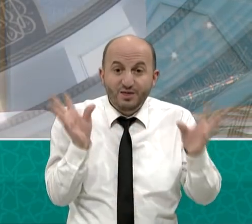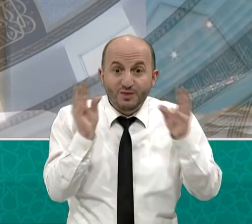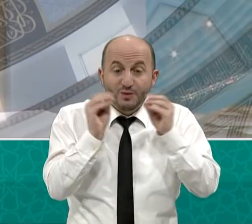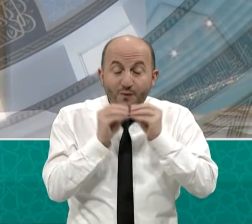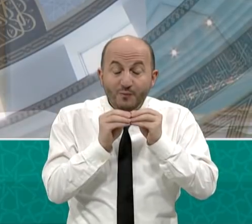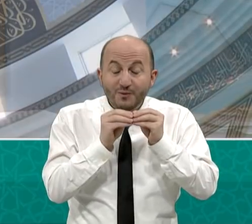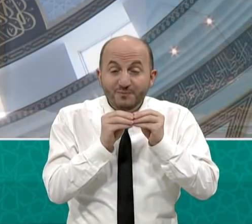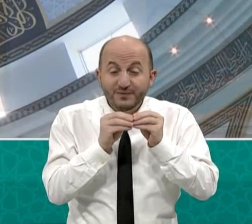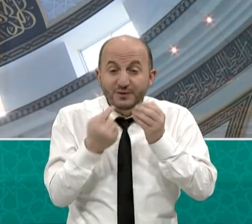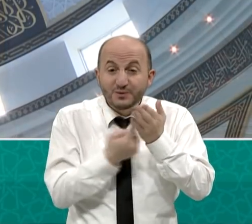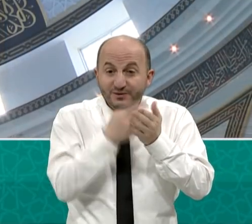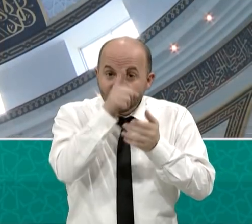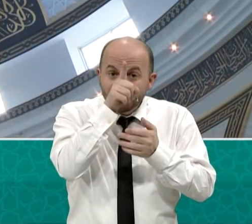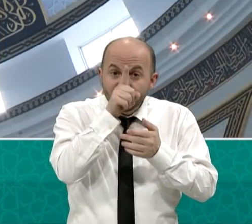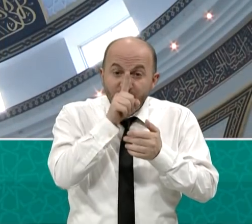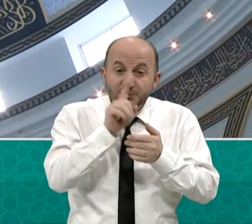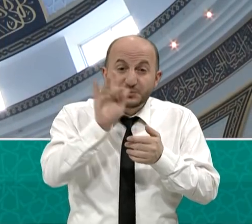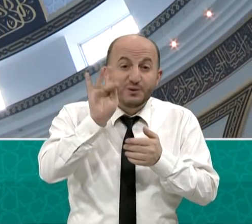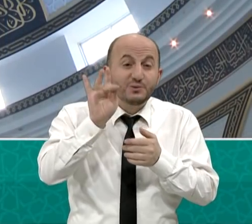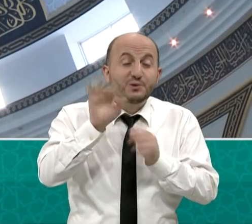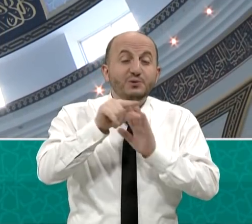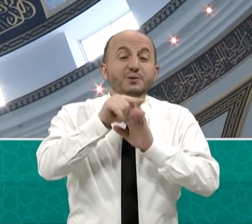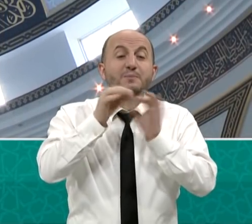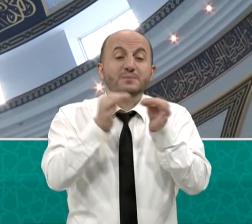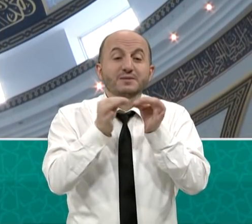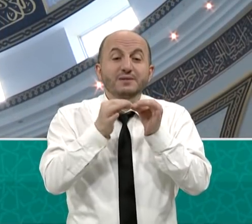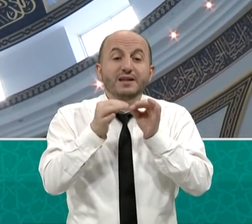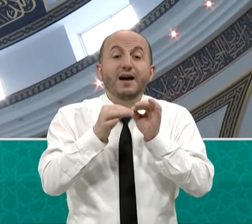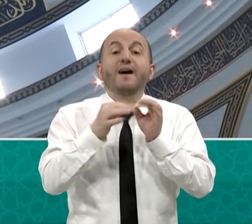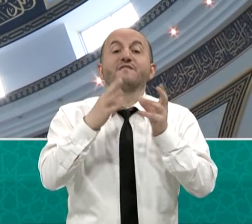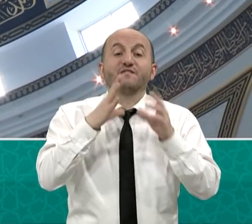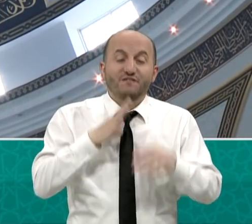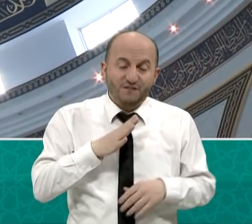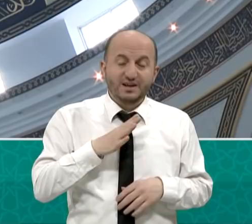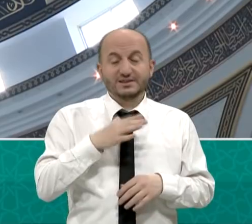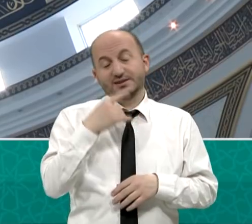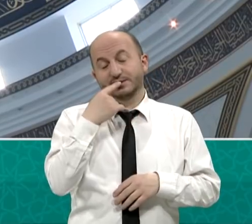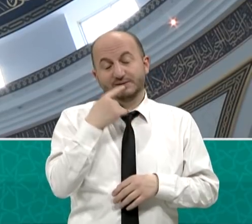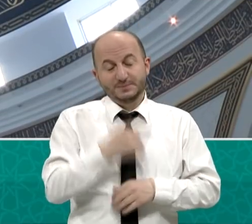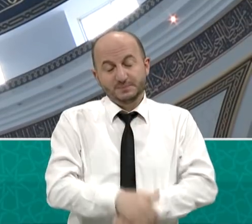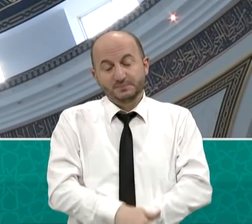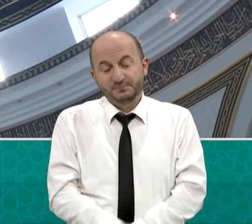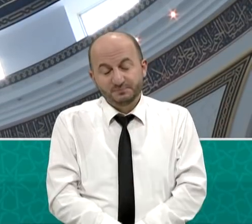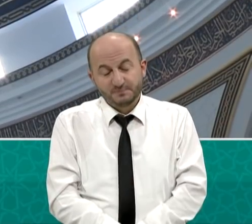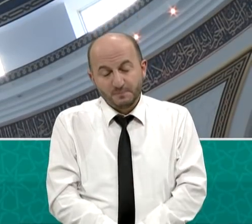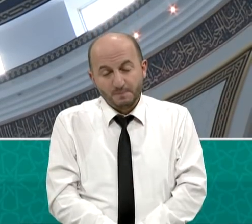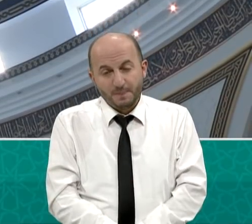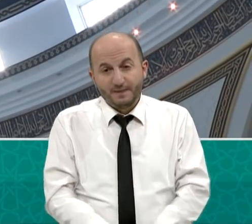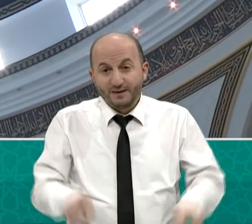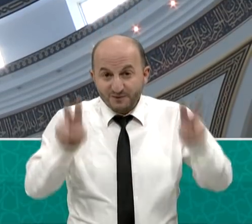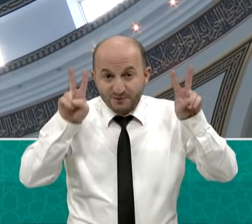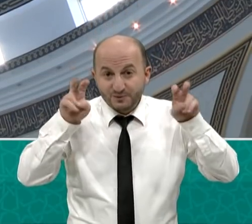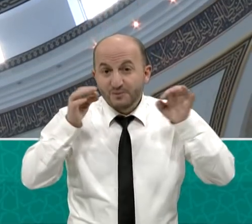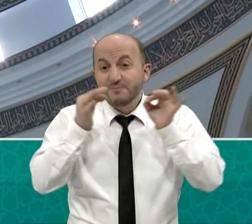bu durumda Kur'an-ı Kerim'de 114 Besmele'nin yer aldığını da belki söylemek mümkün. Efendim, konu Besmele